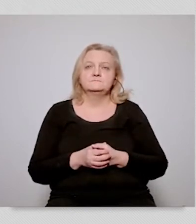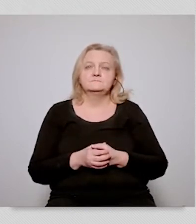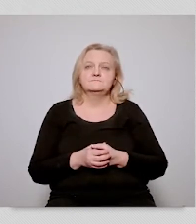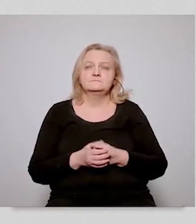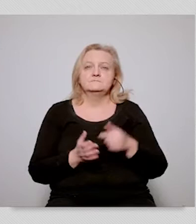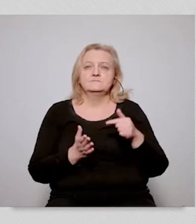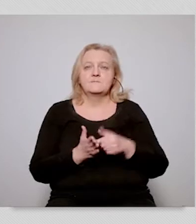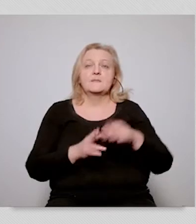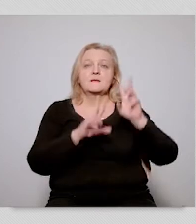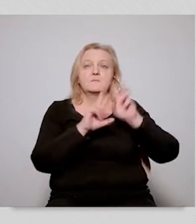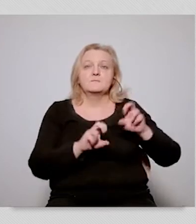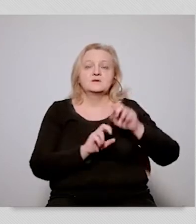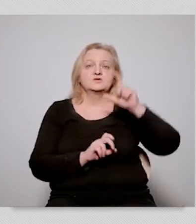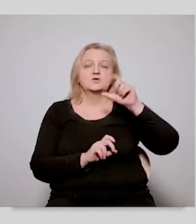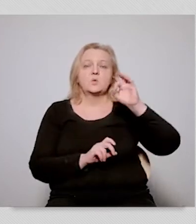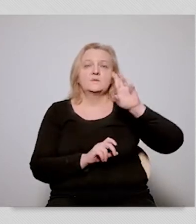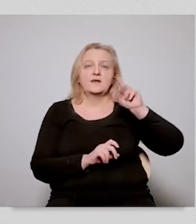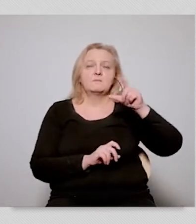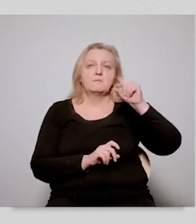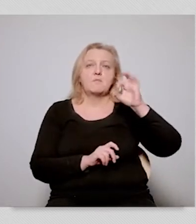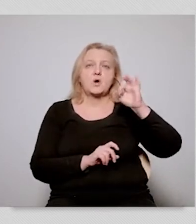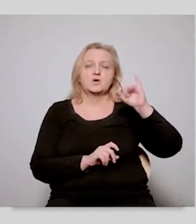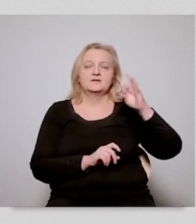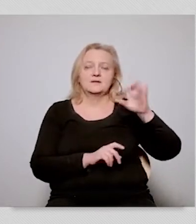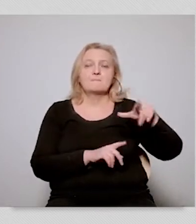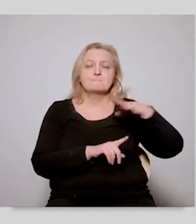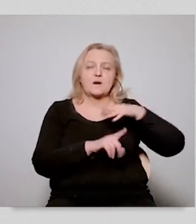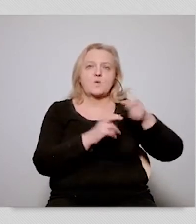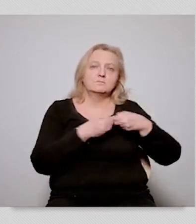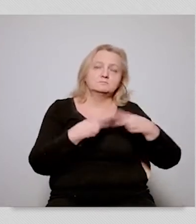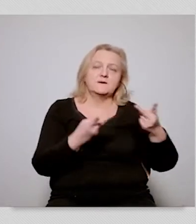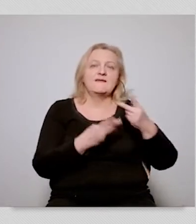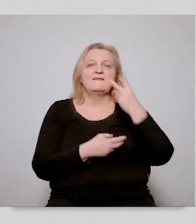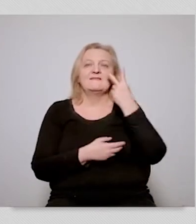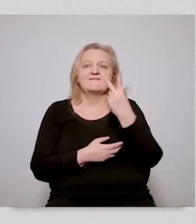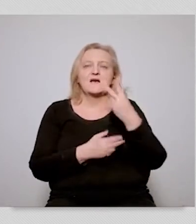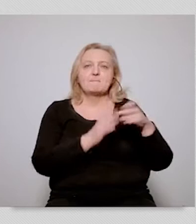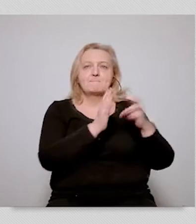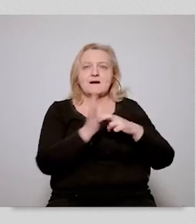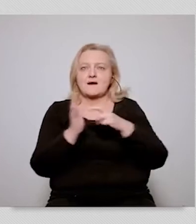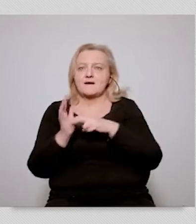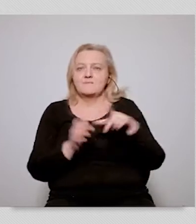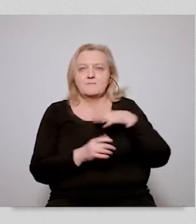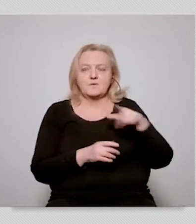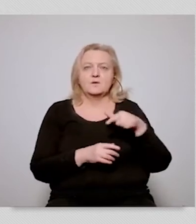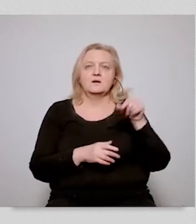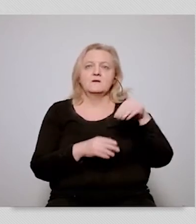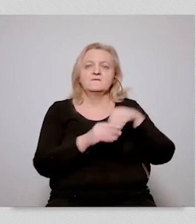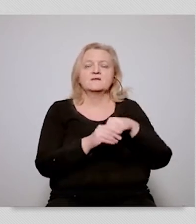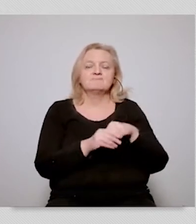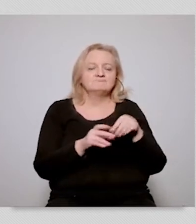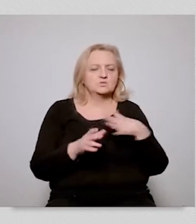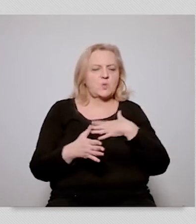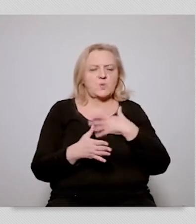co właśnie ujawniły badania Counterpoint, to co ja nazywam dwie istotne luki, które będą zagospodarowane, czy próźnie, które